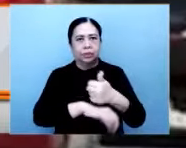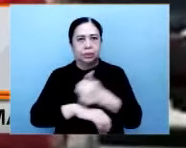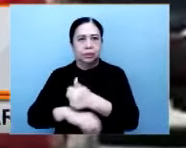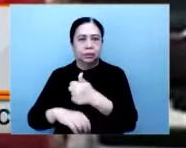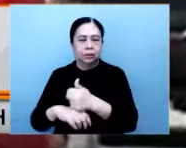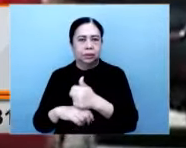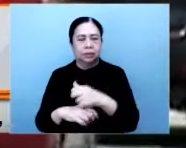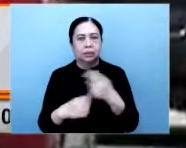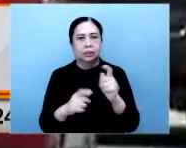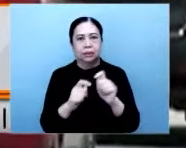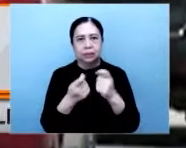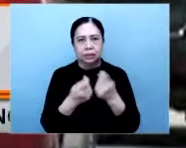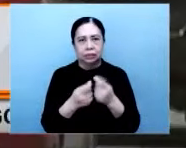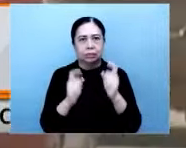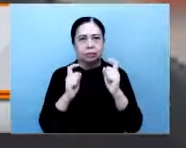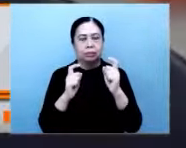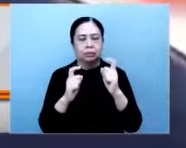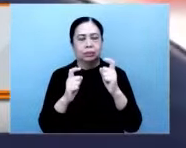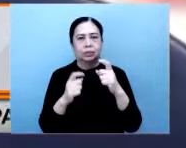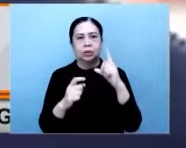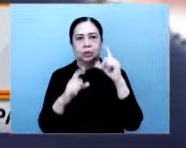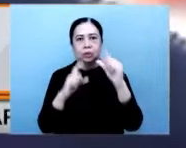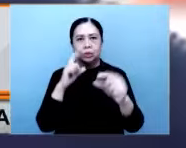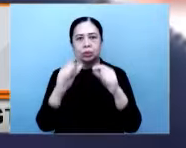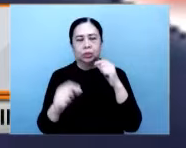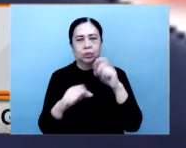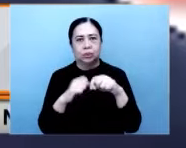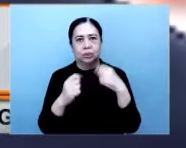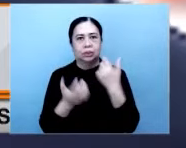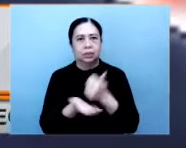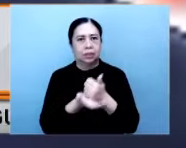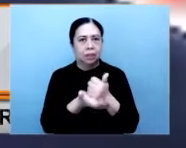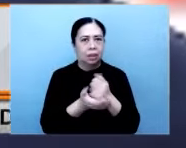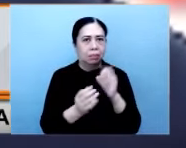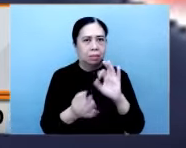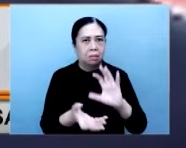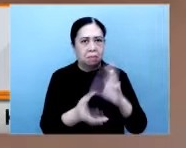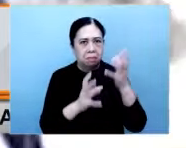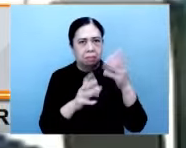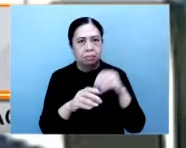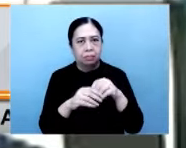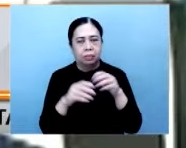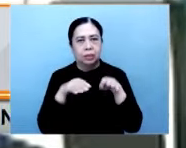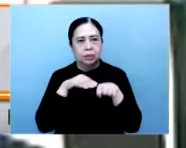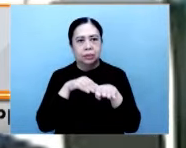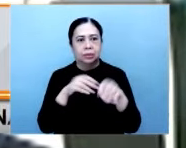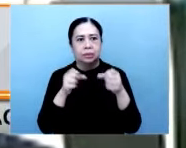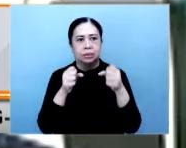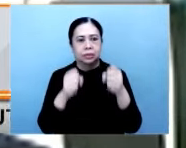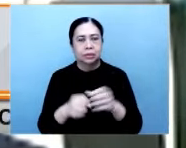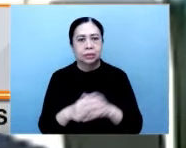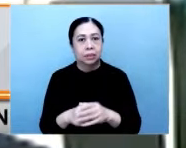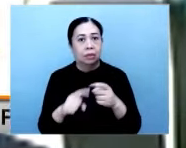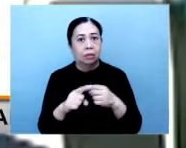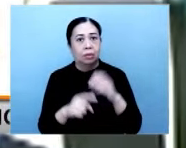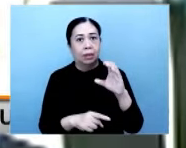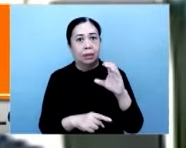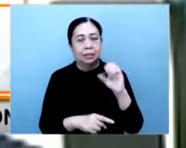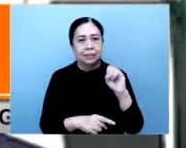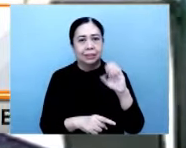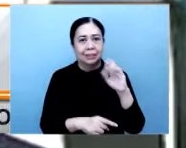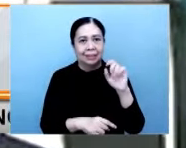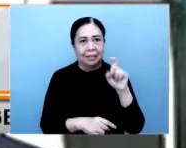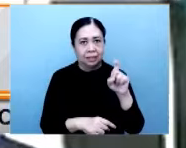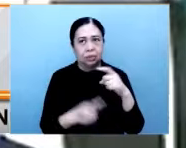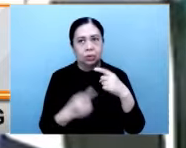augmentation team para mapabilis ang biyahe ng mga motorista at makaresponde sa mga aberya sa kalsada. Yung galing SCTEX papuntang NLEX, yung